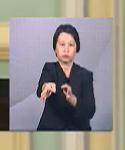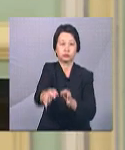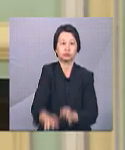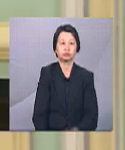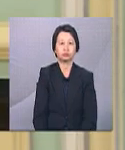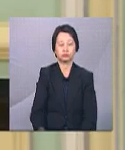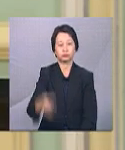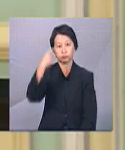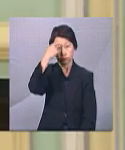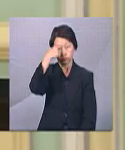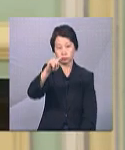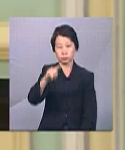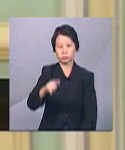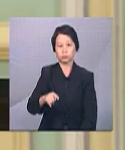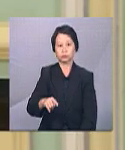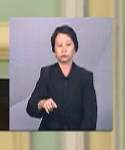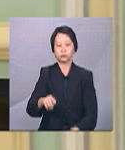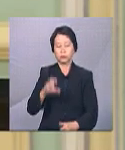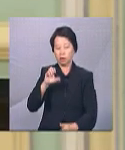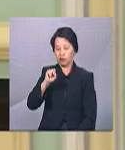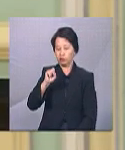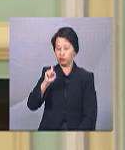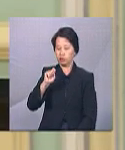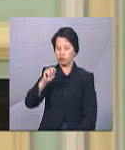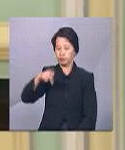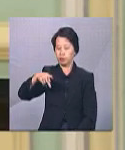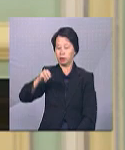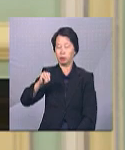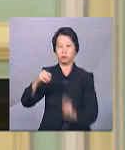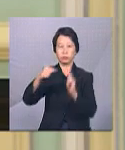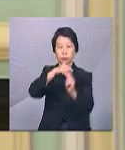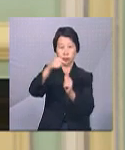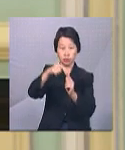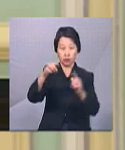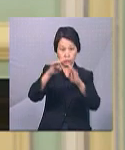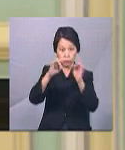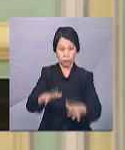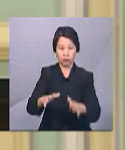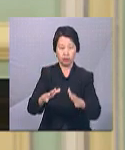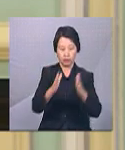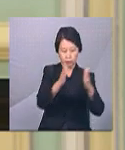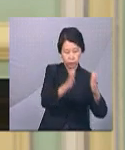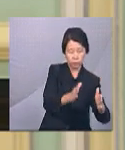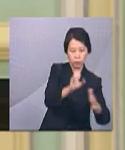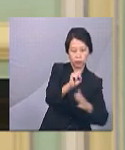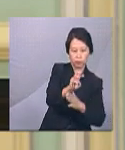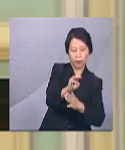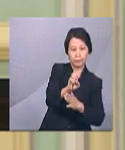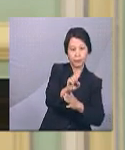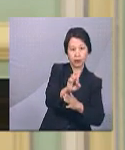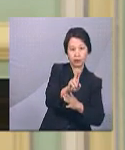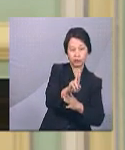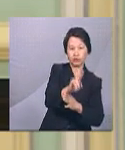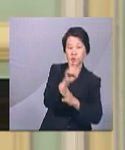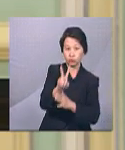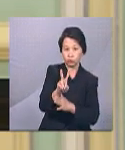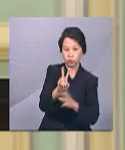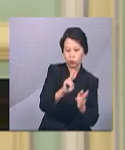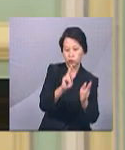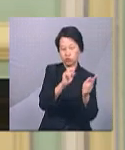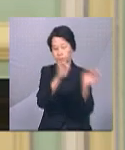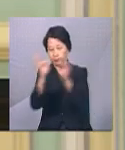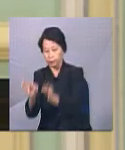Hai untuk calon stpm tareh precision semester kedua diubah ke pada bulan